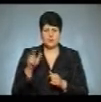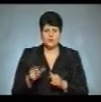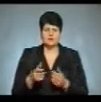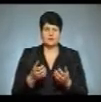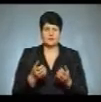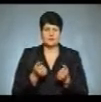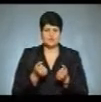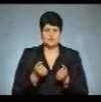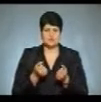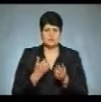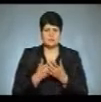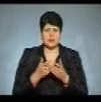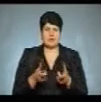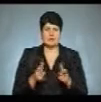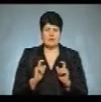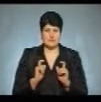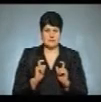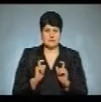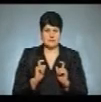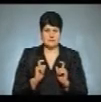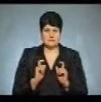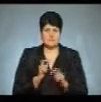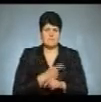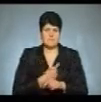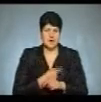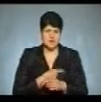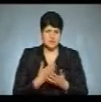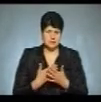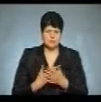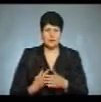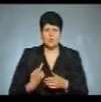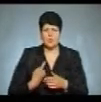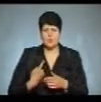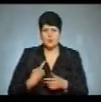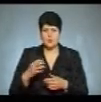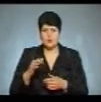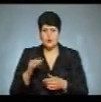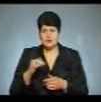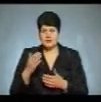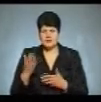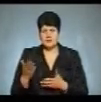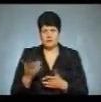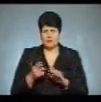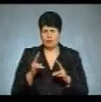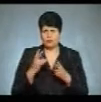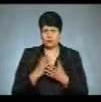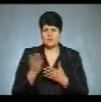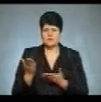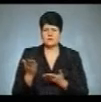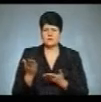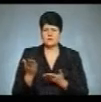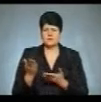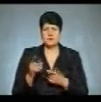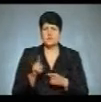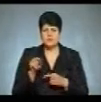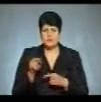наприклад, повістку, це медики, охорона офіційно, яка є там в тім клубі «Альор». Щоб